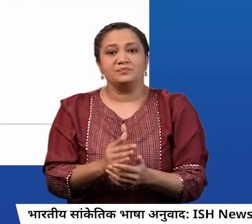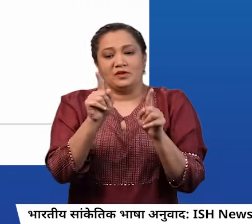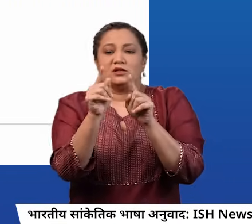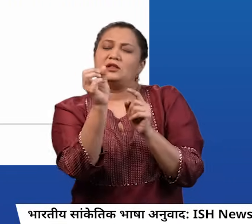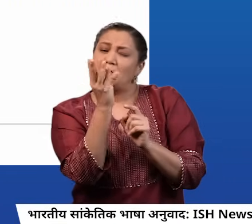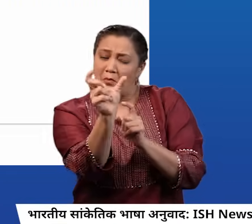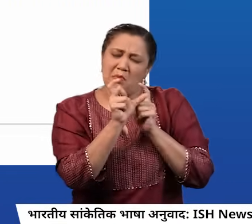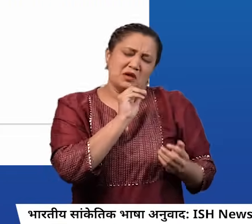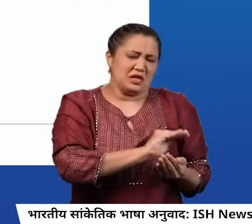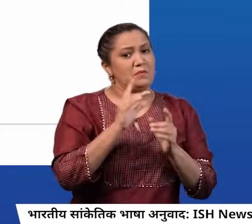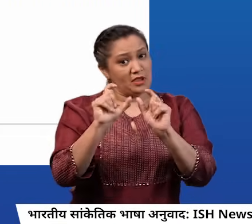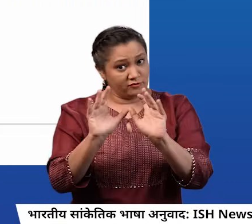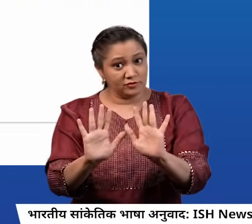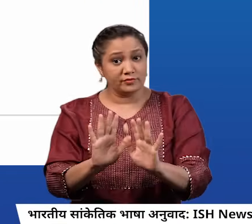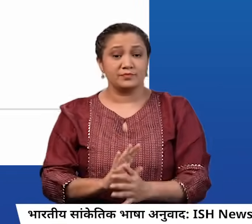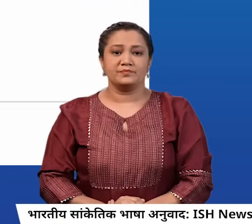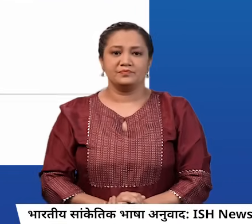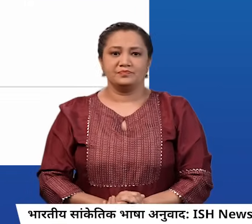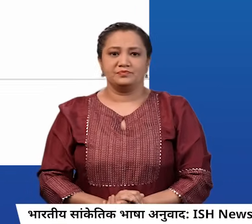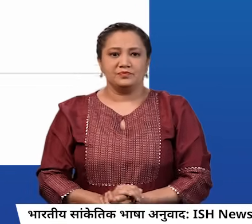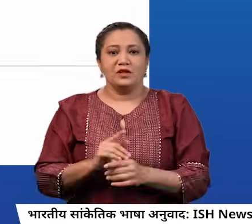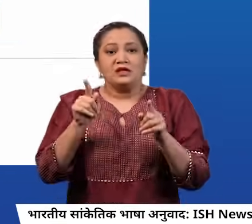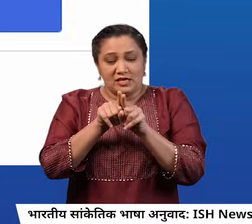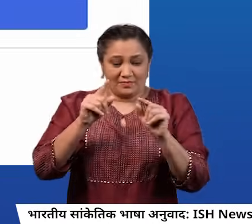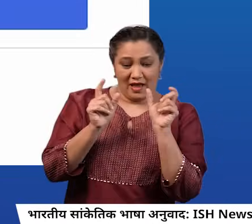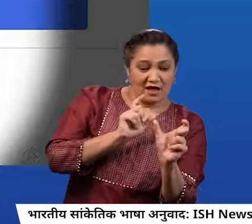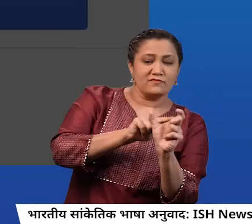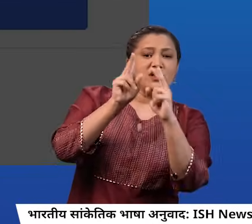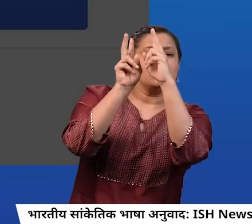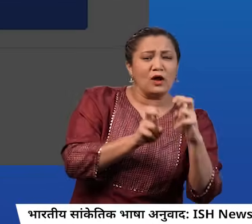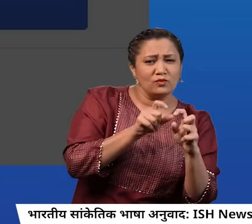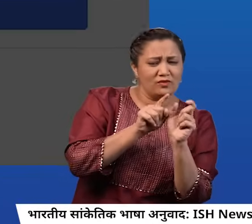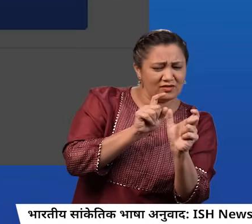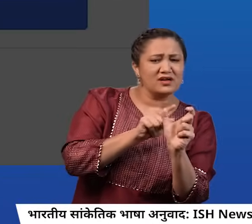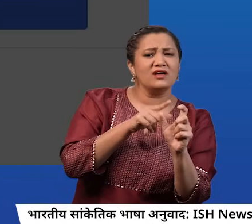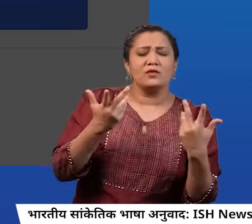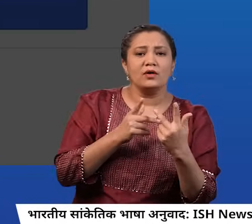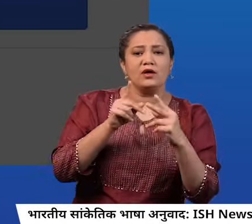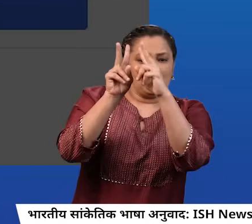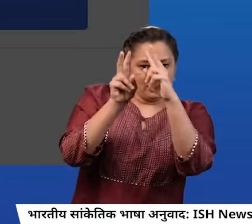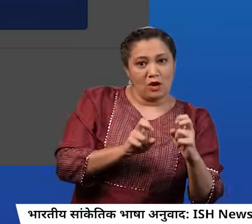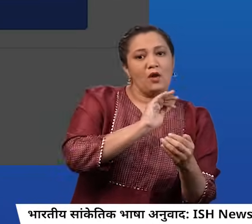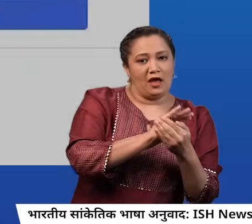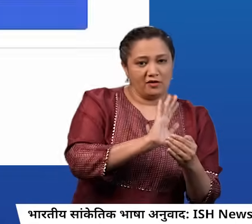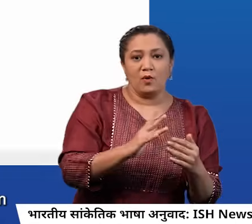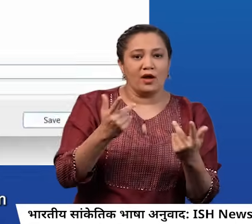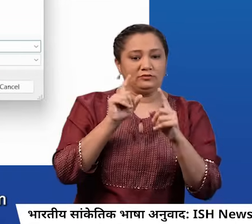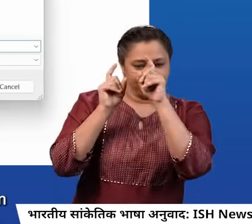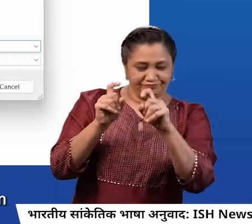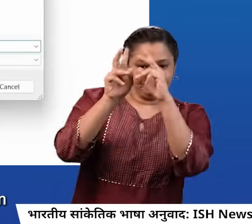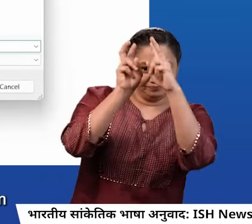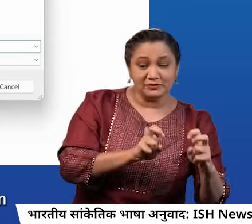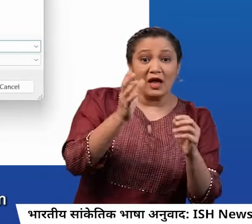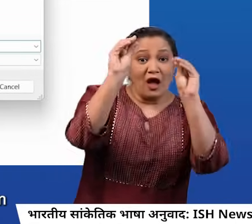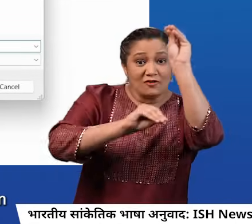मोले या क्रमांकाची वेवस्थित नोन करूं ठेवा सोबत ची थे खालीच डाउनलोड अक्नोलेजमेंट हा परियाई सुधादीस्तो त्या वर